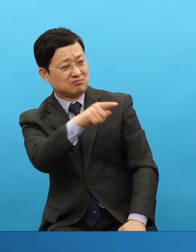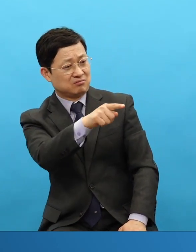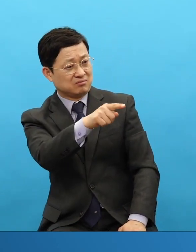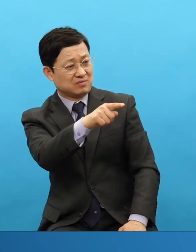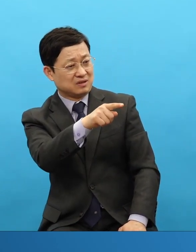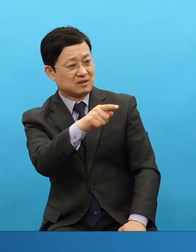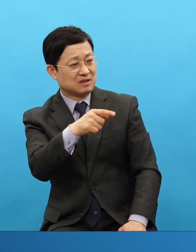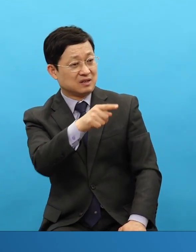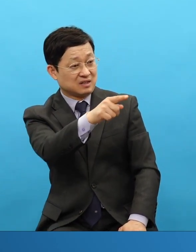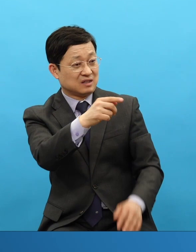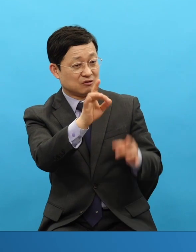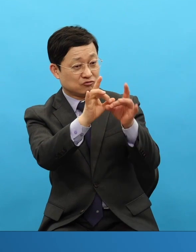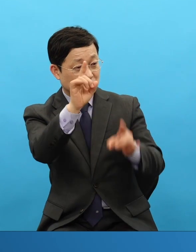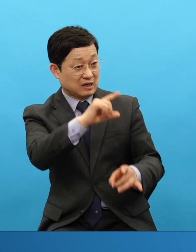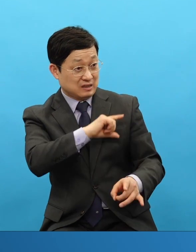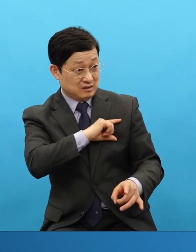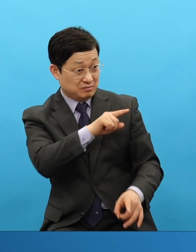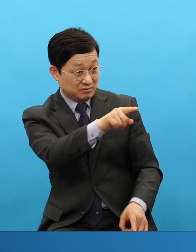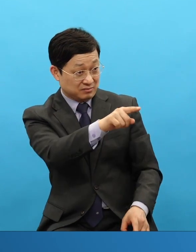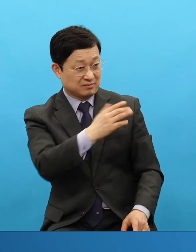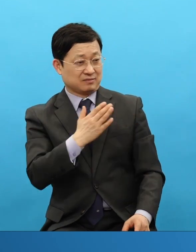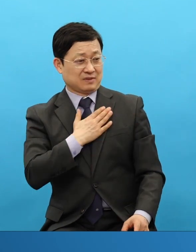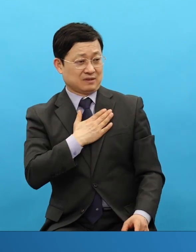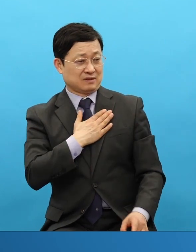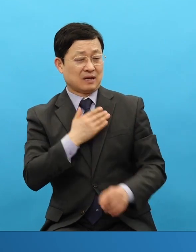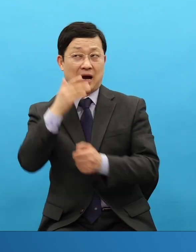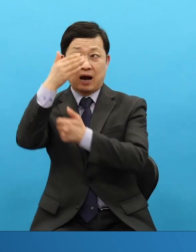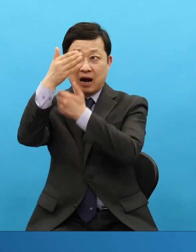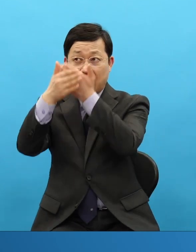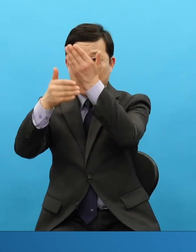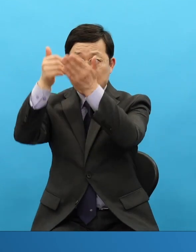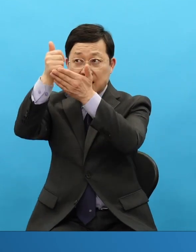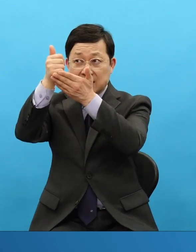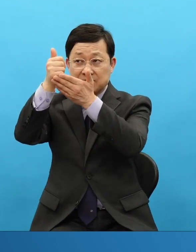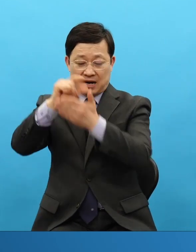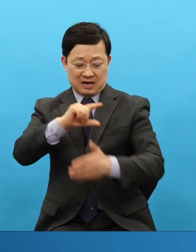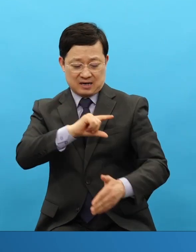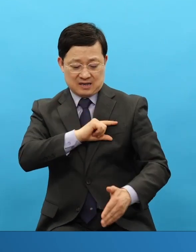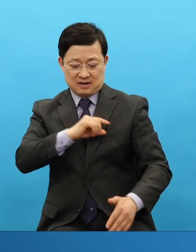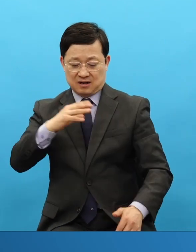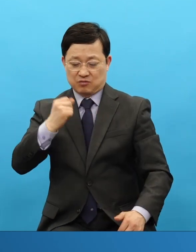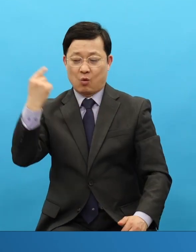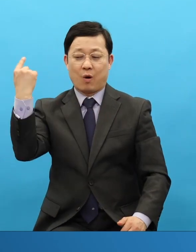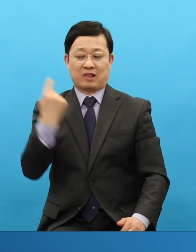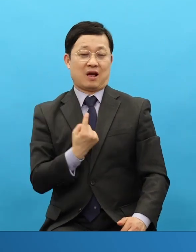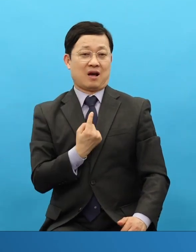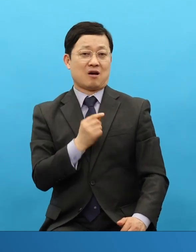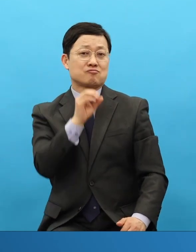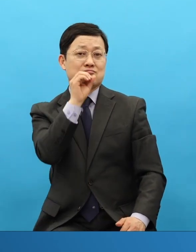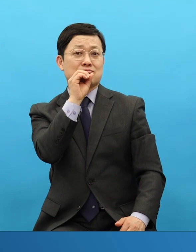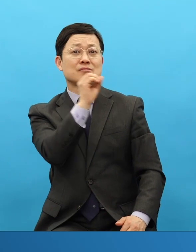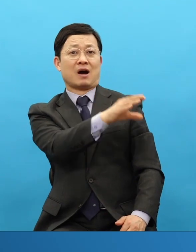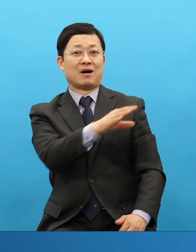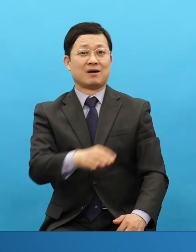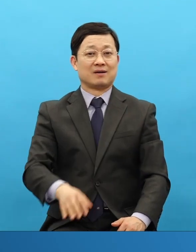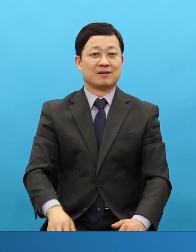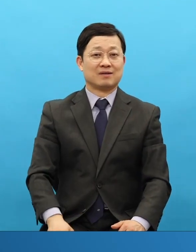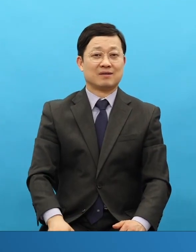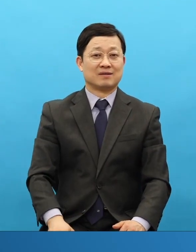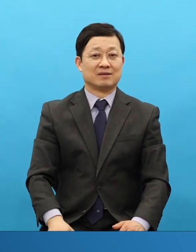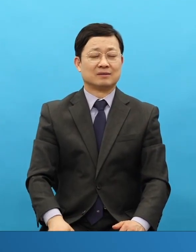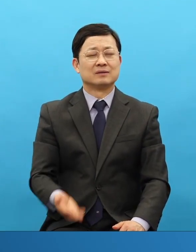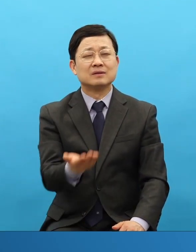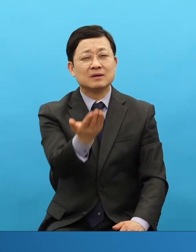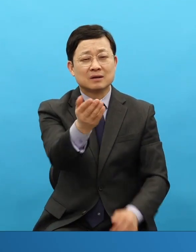여호와의 이름으로 네게 왔다라고 했어요. And David, who knew the covenant, he says, "I've come to you in the name of the Lord." 하십니다.